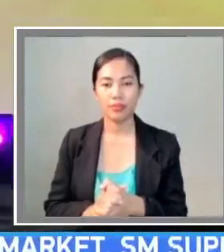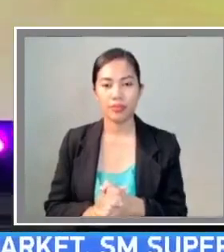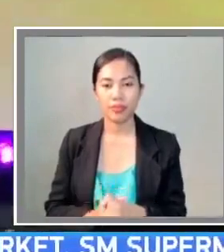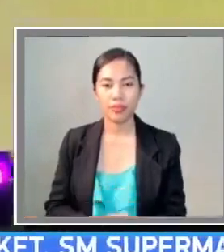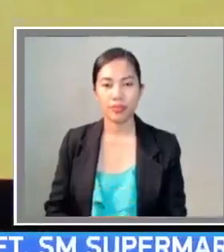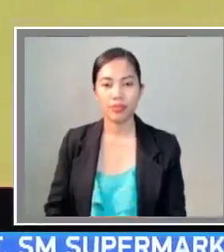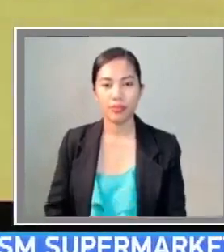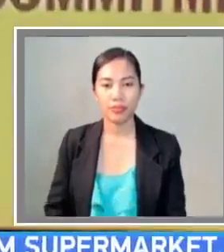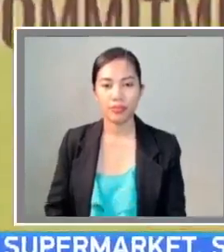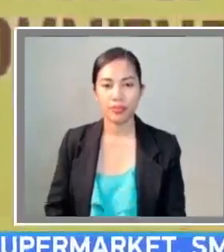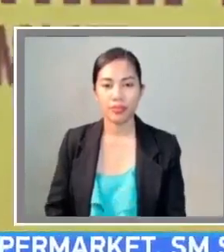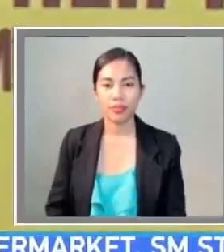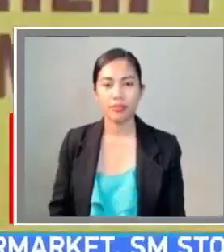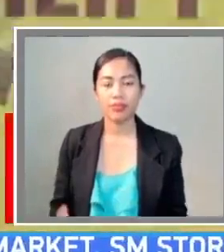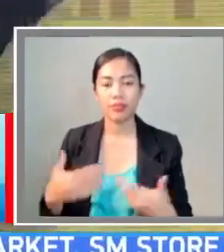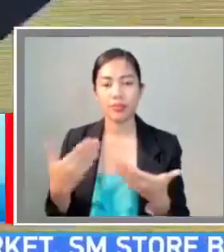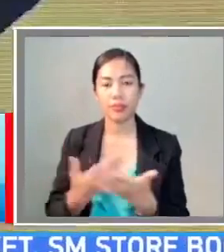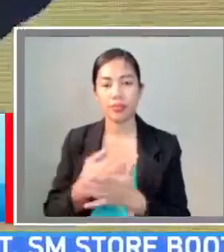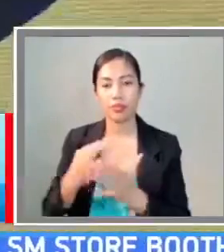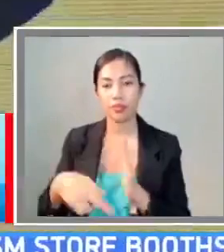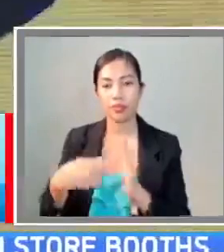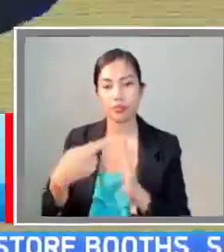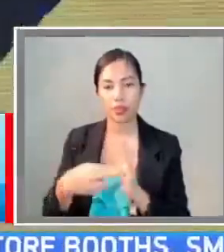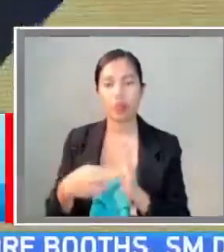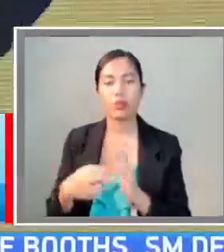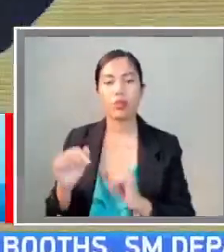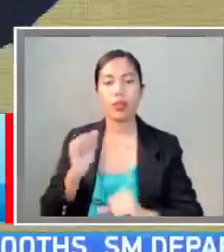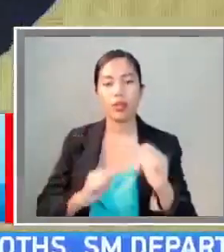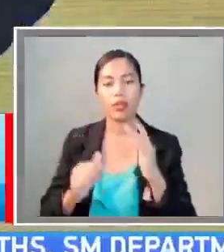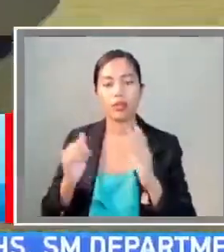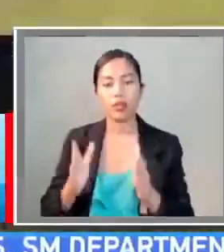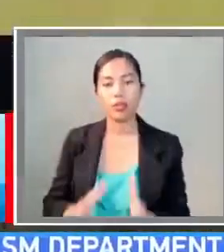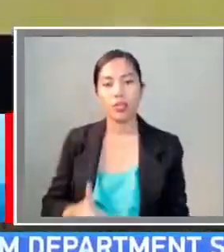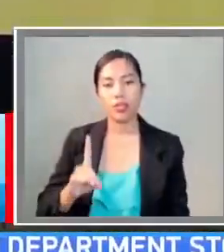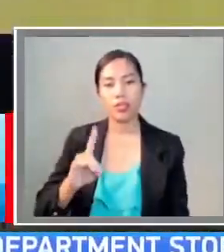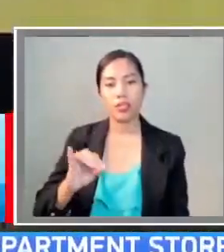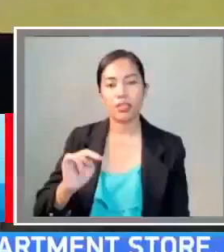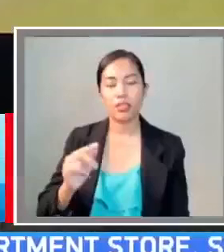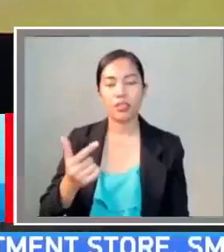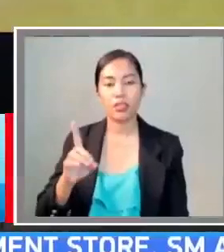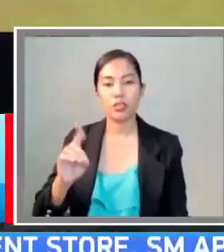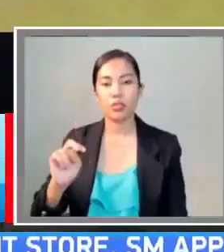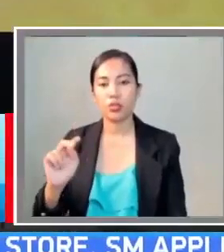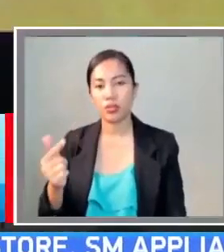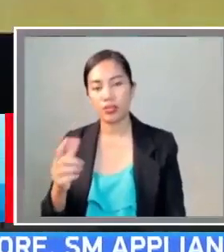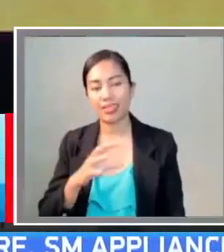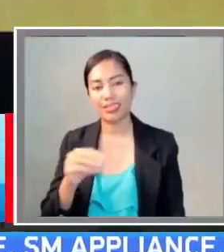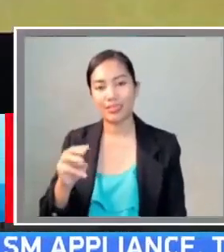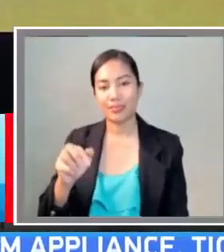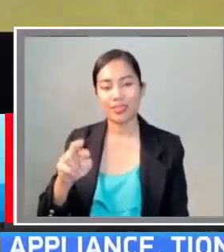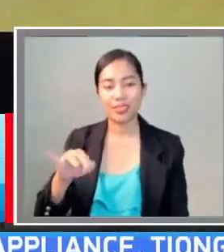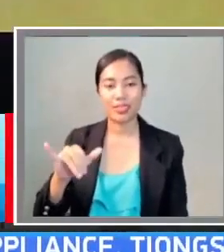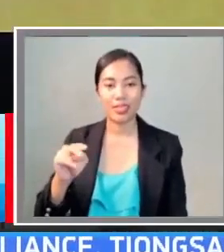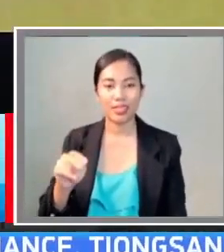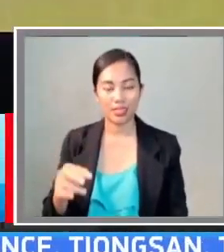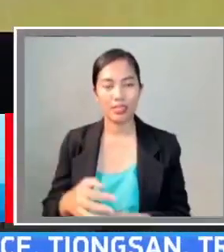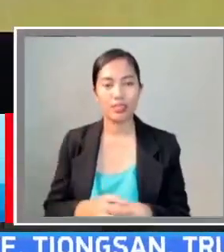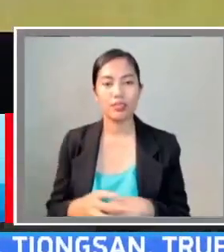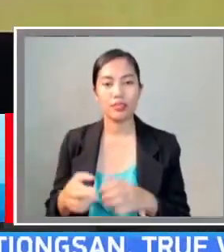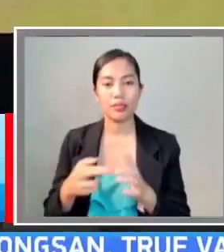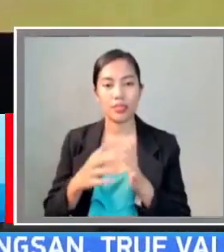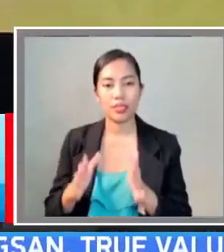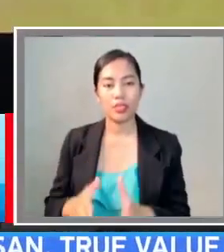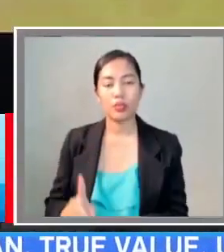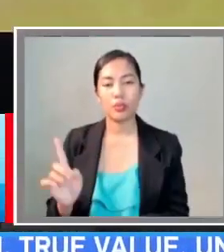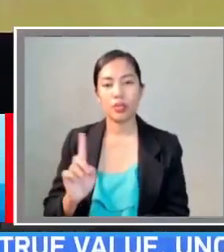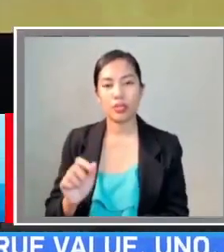panibagong role sina Kapuso Primetime King and Queen Dingdong Dantes at Marian Rivera. Sila kasi ang mga ambassador at large ng Alay Kapwa Fund Campaign